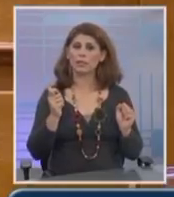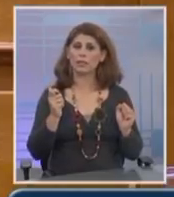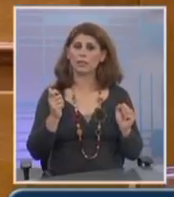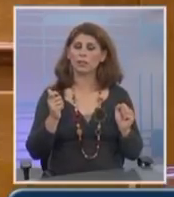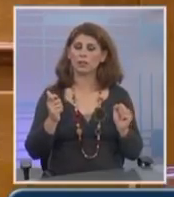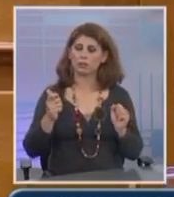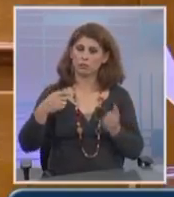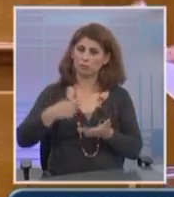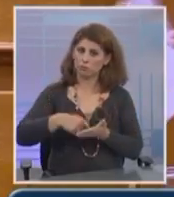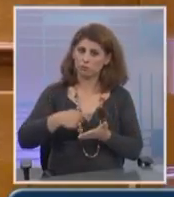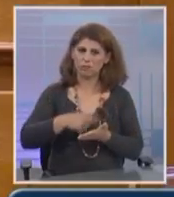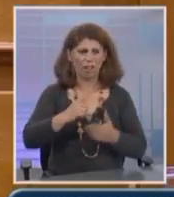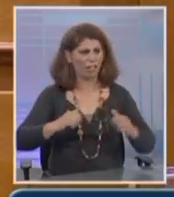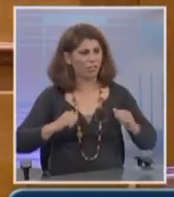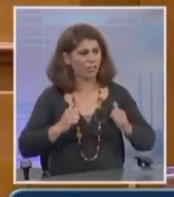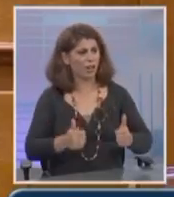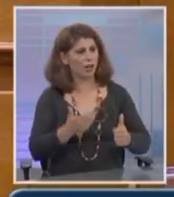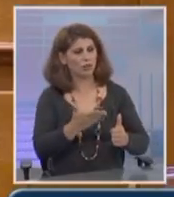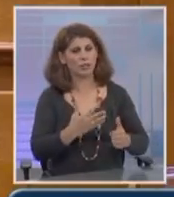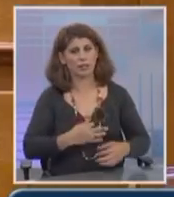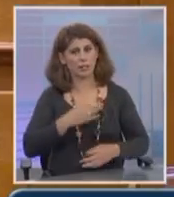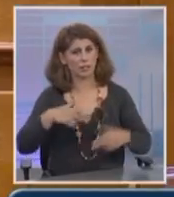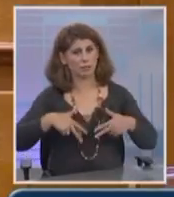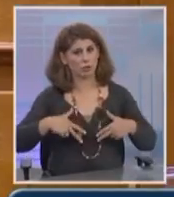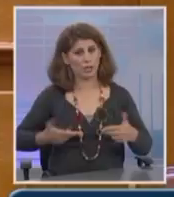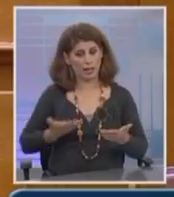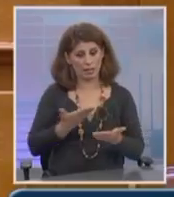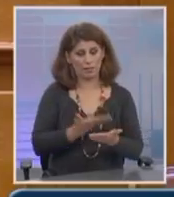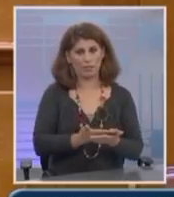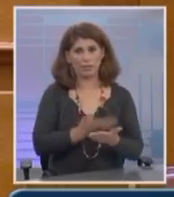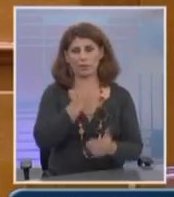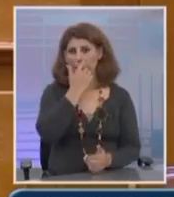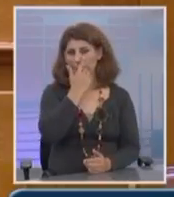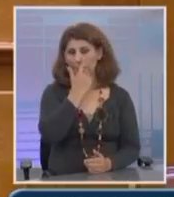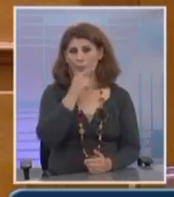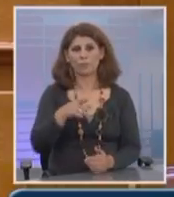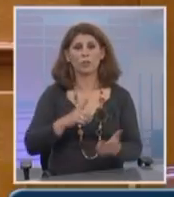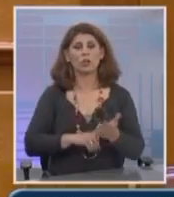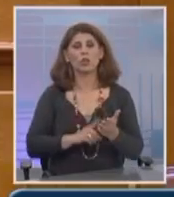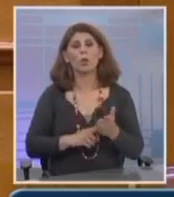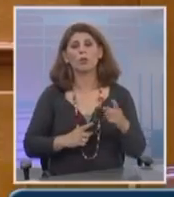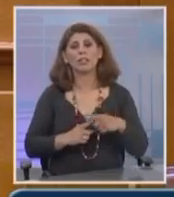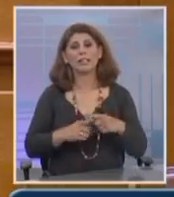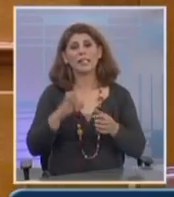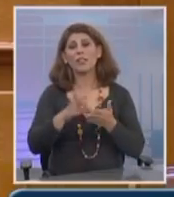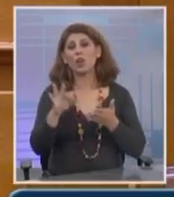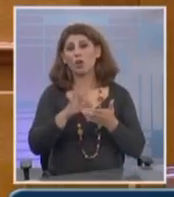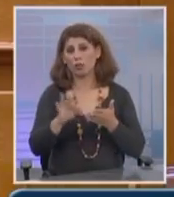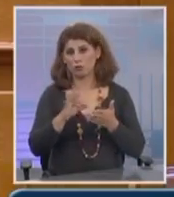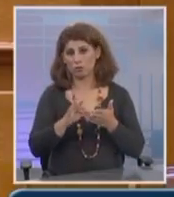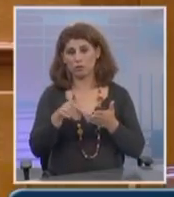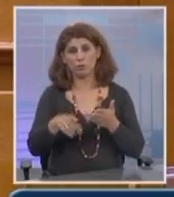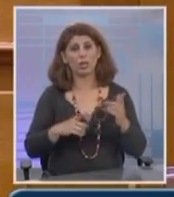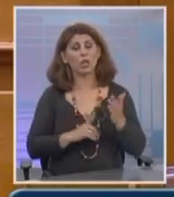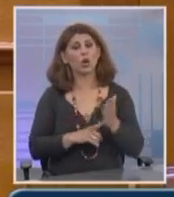ορίμανσης. Είχατε το θράσος, κύριε Υπουργέ, να καταθέσετε αυτήν την νομοτεχνική διόρθωση, η οποία είναι